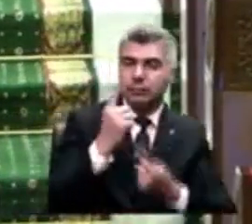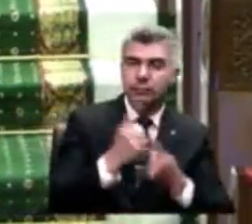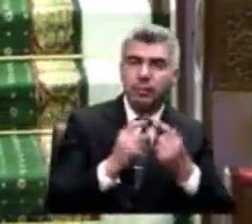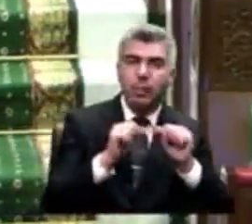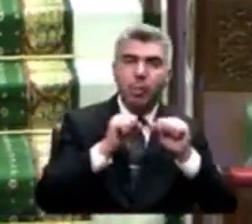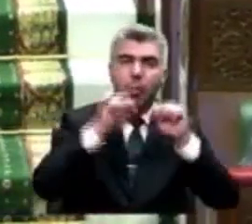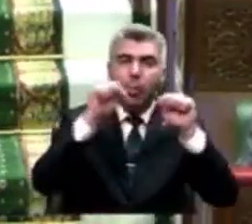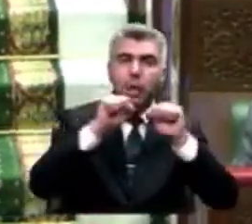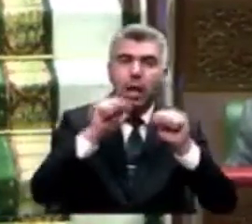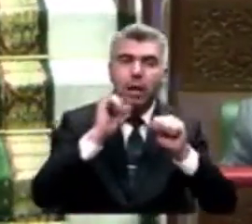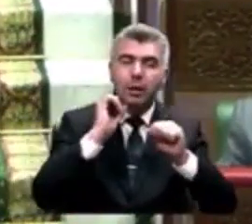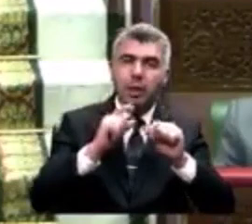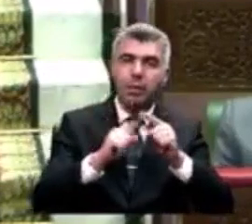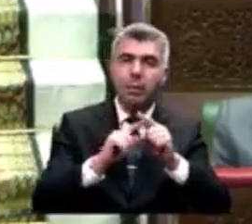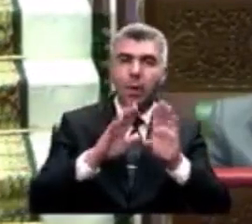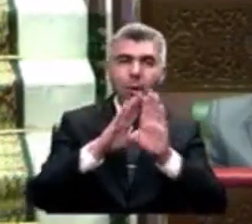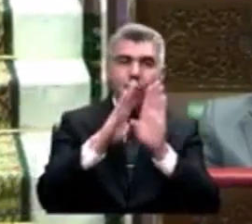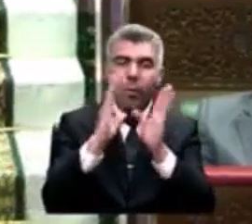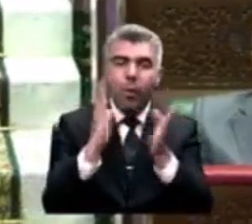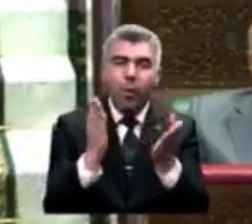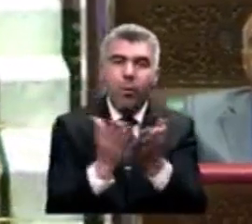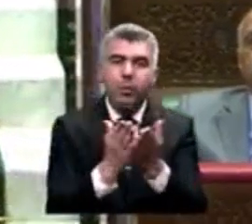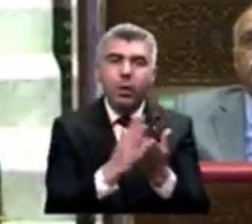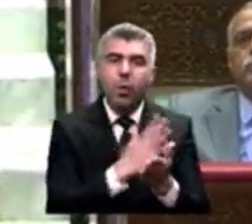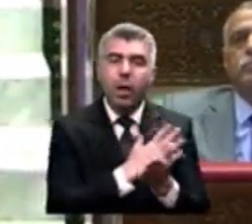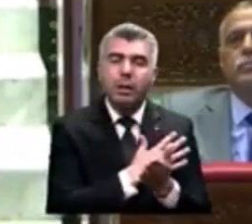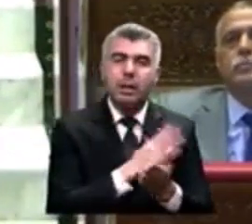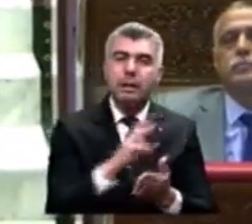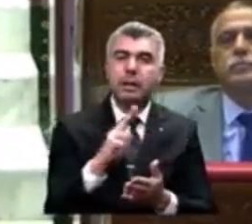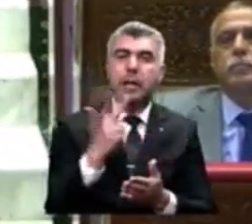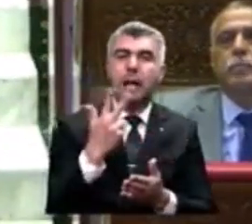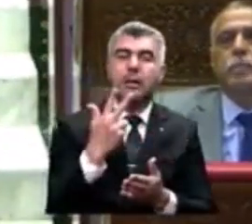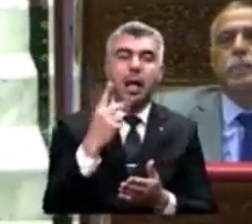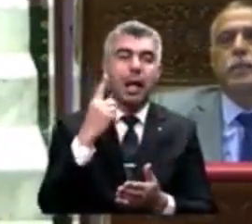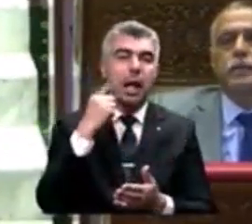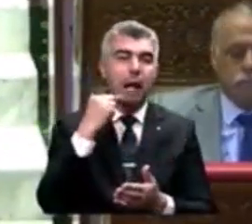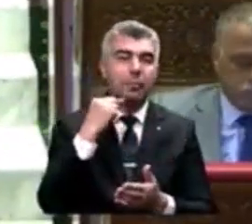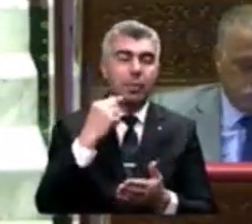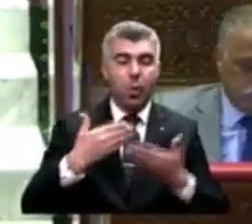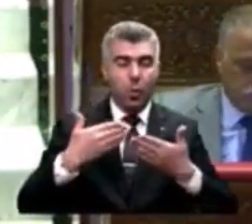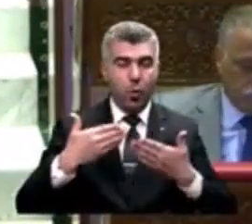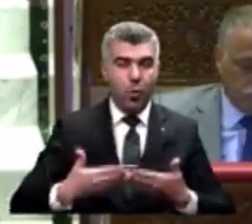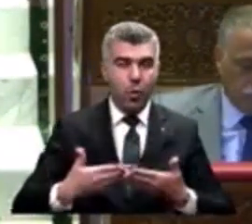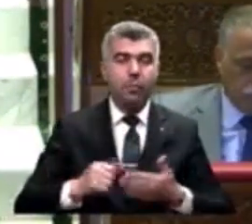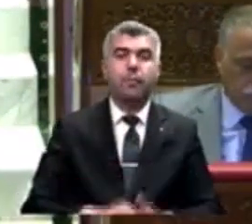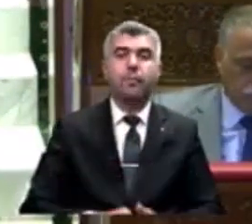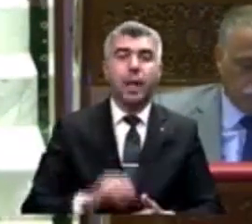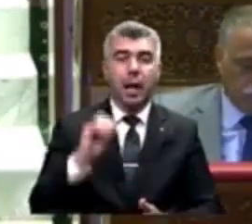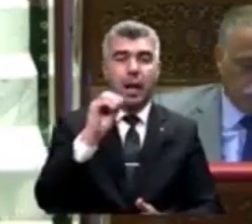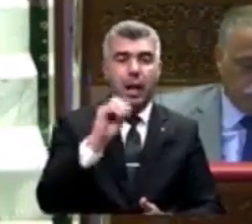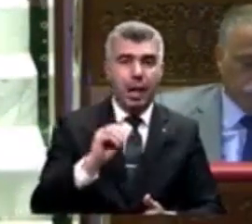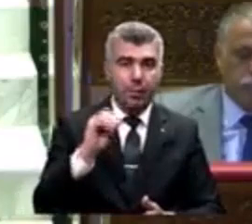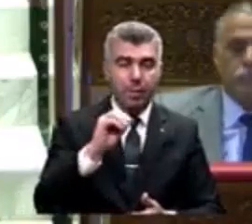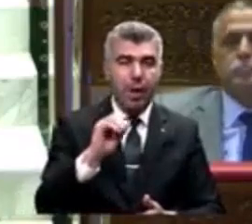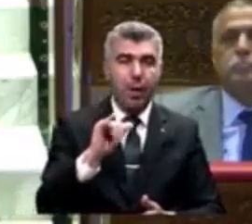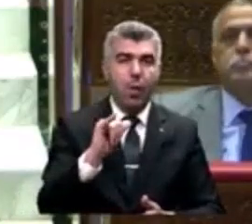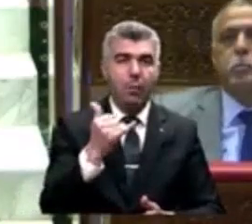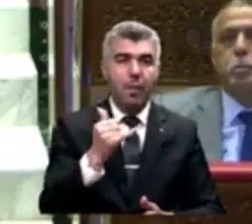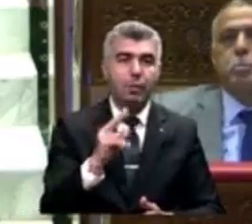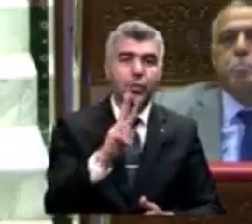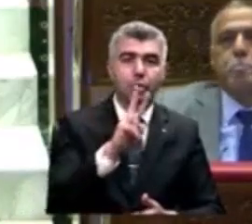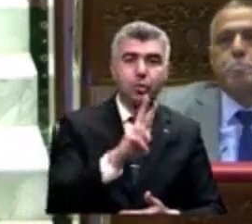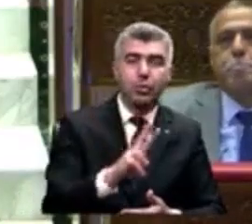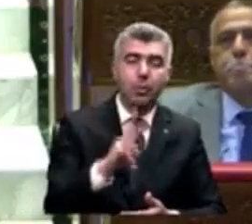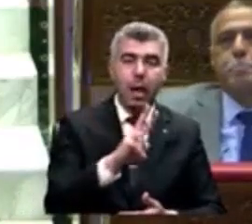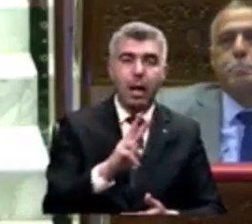قطاع التعليم إضرابا عاما وطنيا لمدة 3 أيام ابتداء من اليوم، يخوضه التنسيق الوطني للقطاع والذي يضم